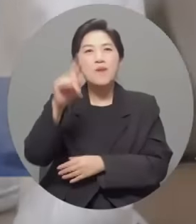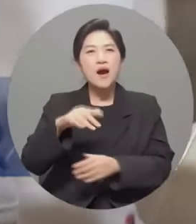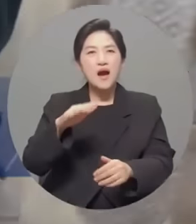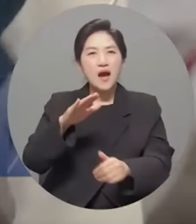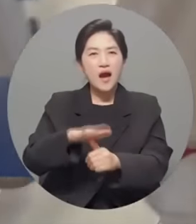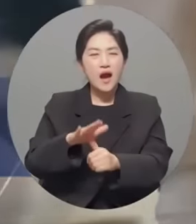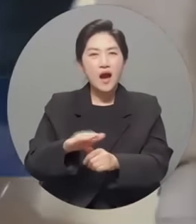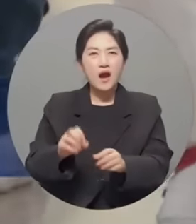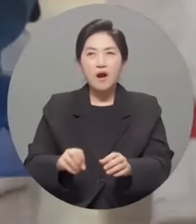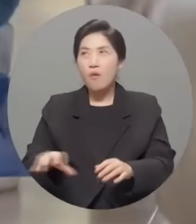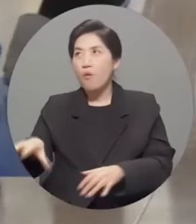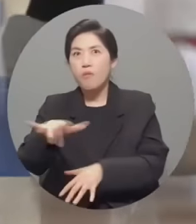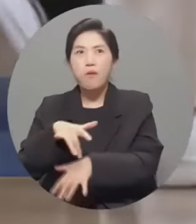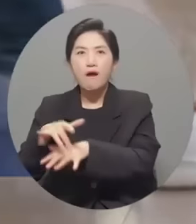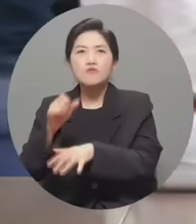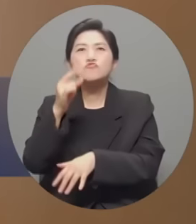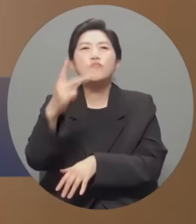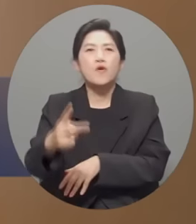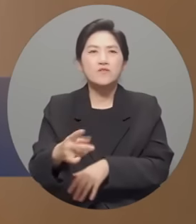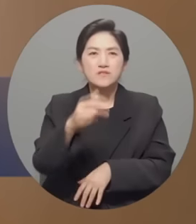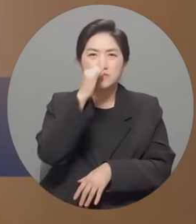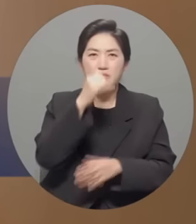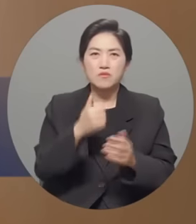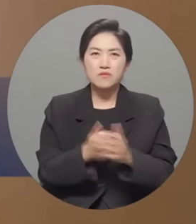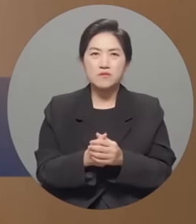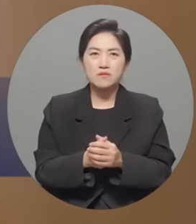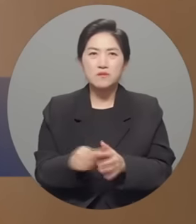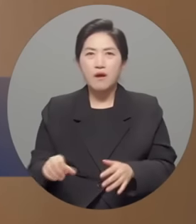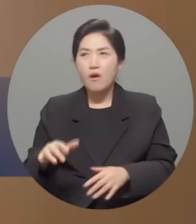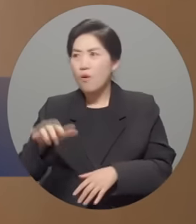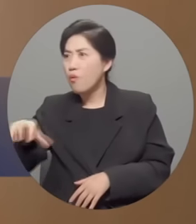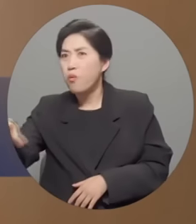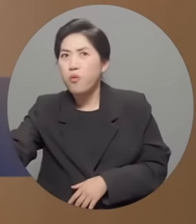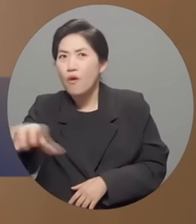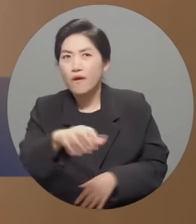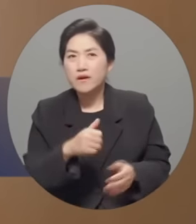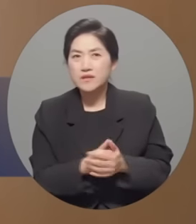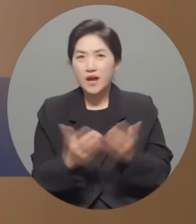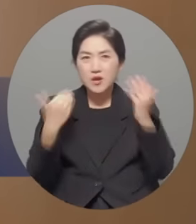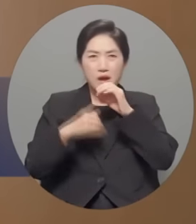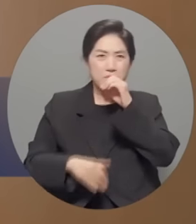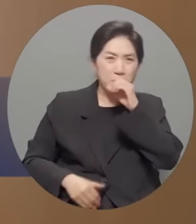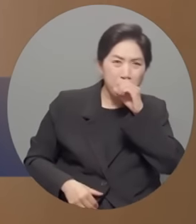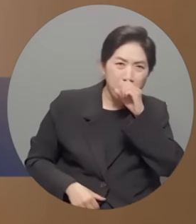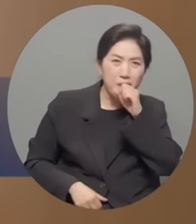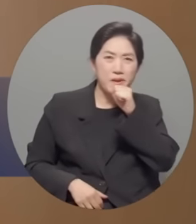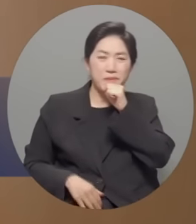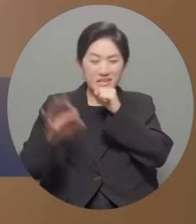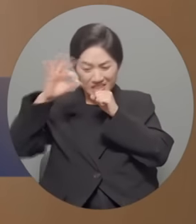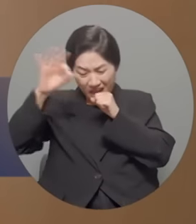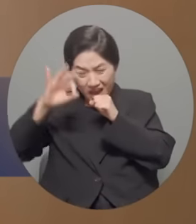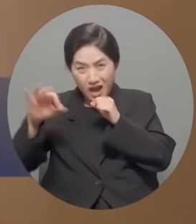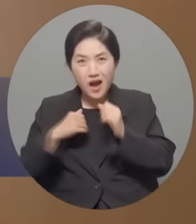아이들을 잃어버려서 한 두 번 정도 그랬어요. 잃어버리고 그래서 학교에서 방송을 하고 찾아다니고 학기 초라서